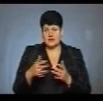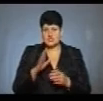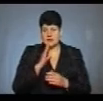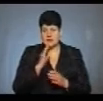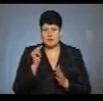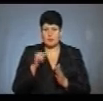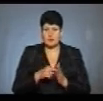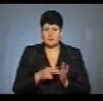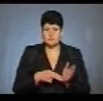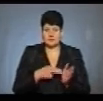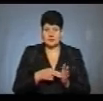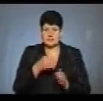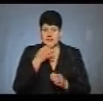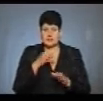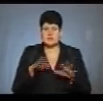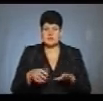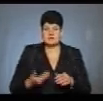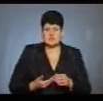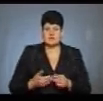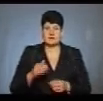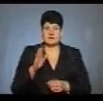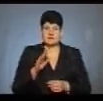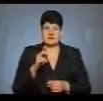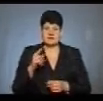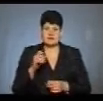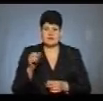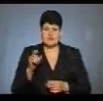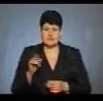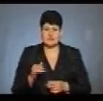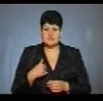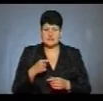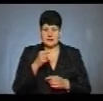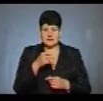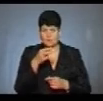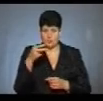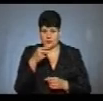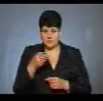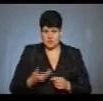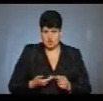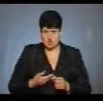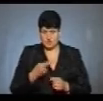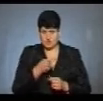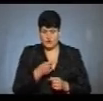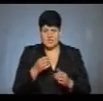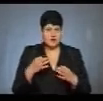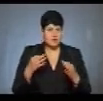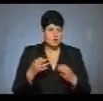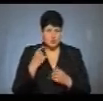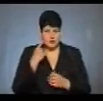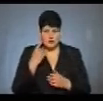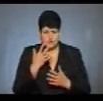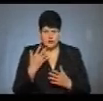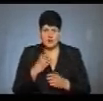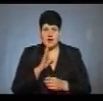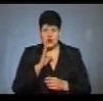потрапила під потяг, розповів місцевий житель Василь Заяць. Я тут на другому поверсі живу, я нічого не чув. Я